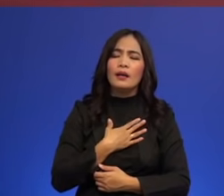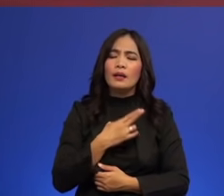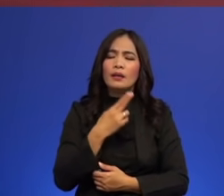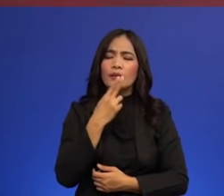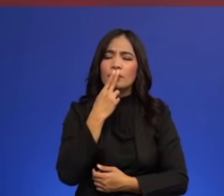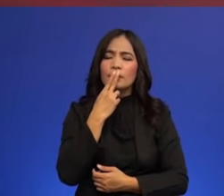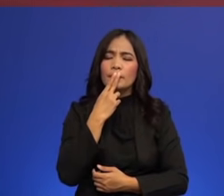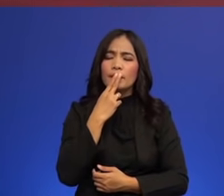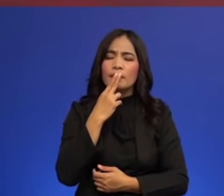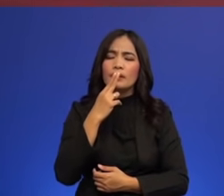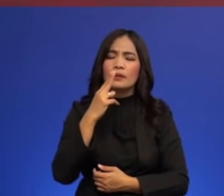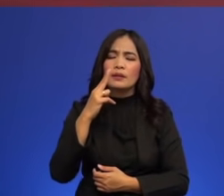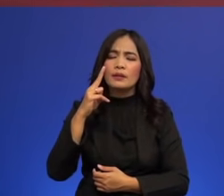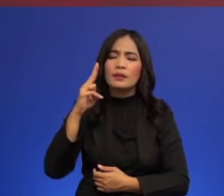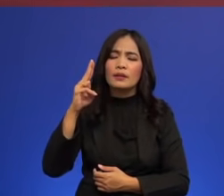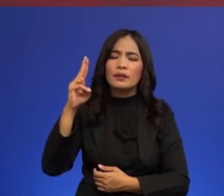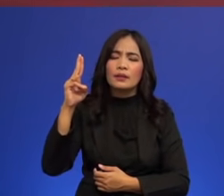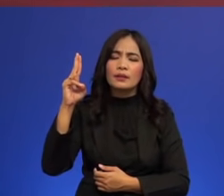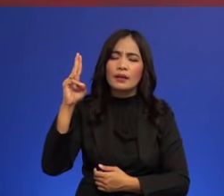aku